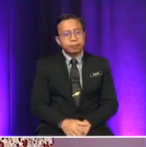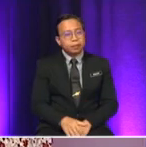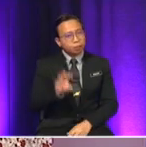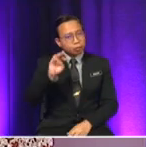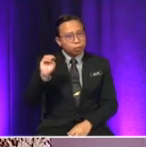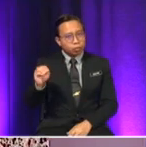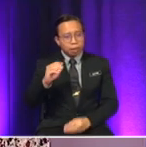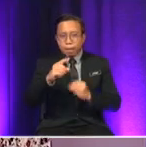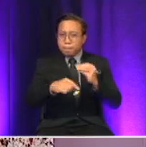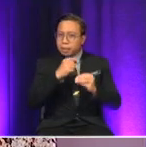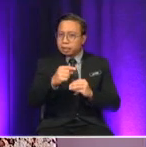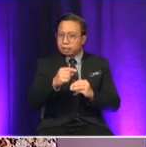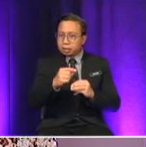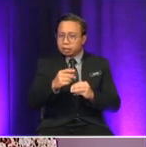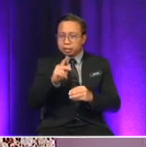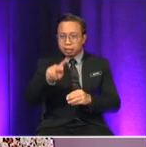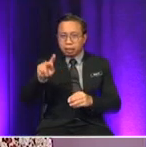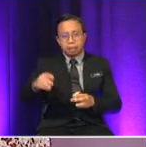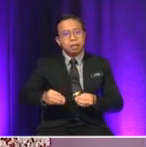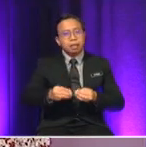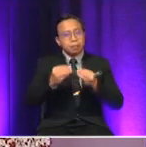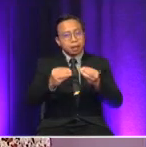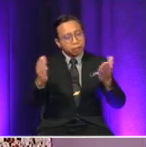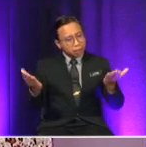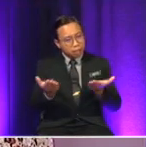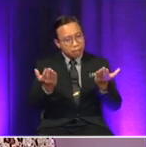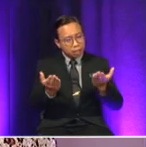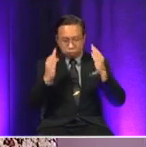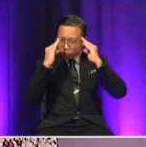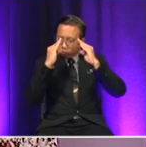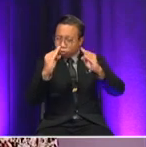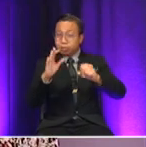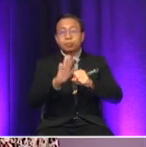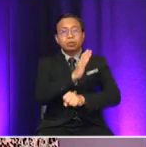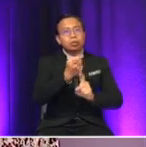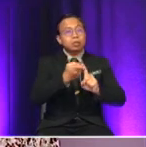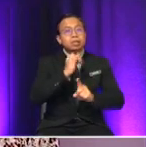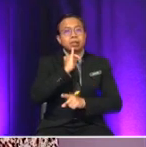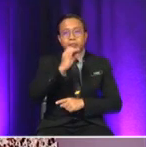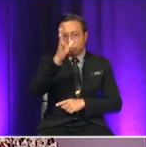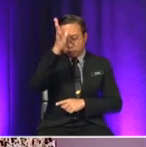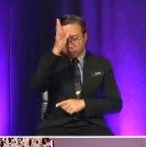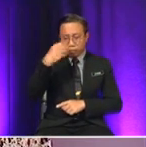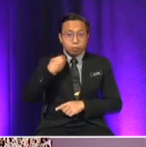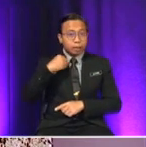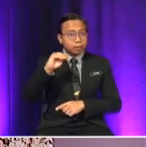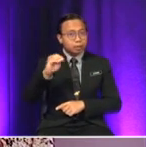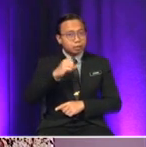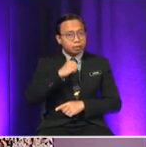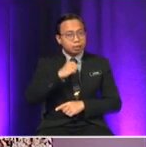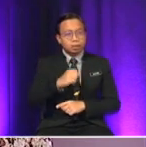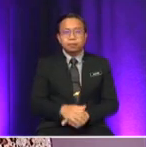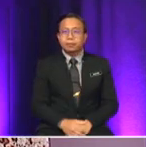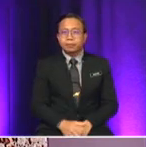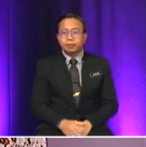apabila kanak-kanak ni diberikan galakan dan perhatian yang penuh daripada ibu bapa mereka sendiri,